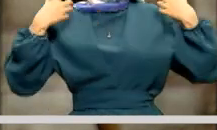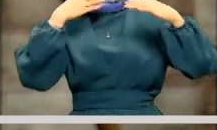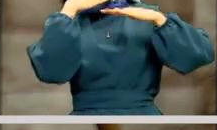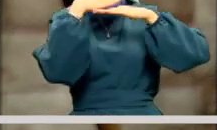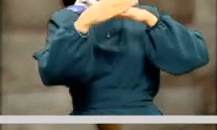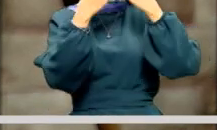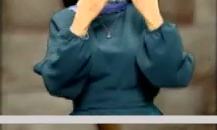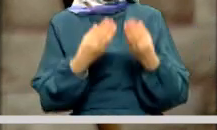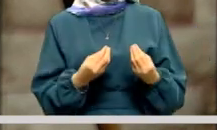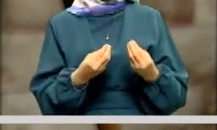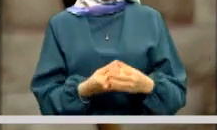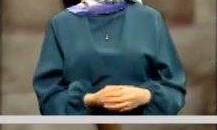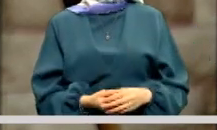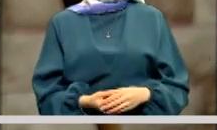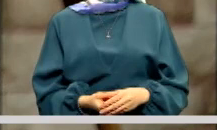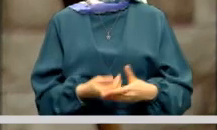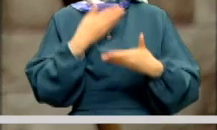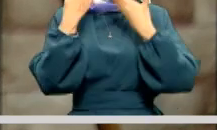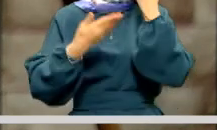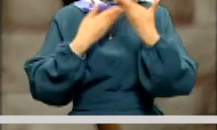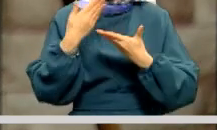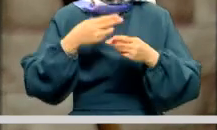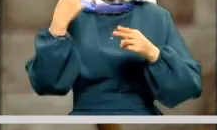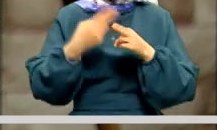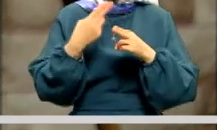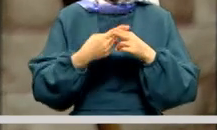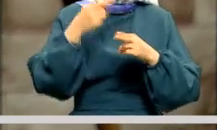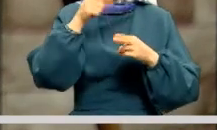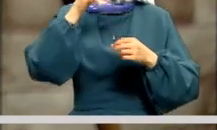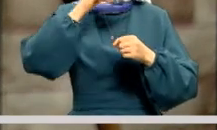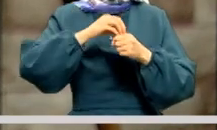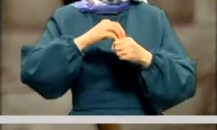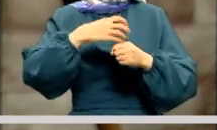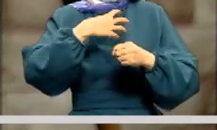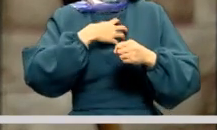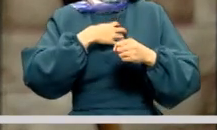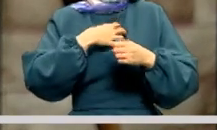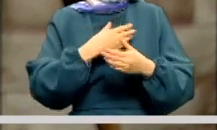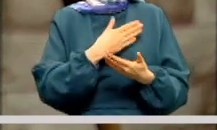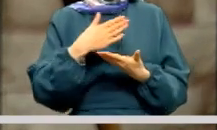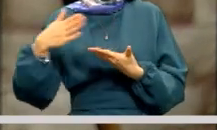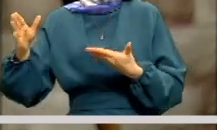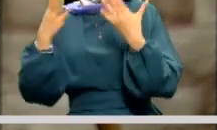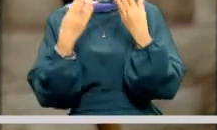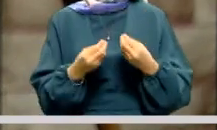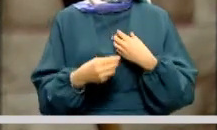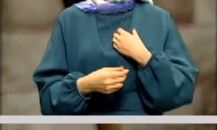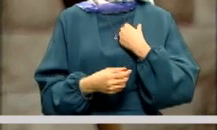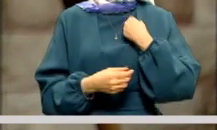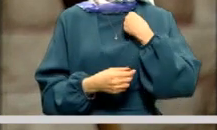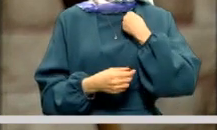oluşmuş olacaktır bahsettiğiniz örnek de bu noktada kendiliğinden Aslında bertaraf olacaktır yani